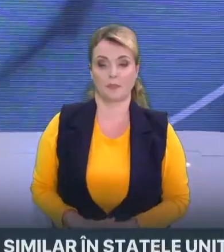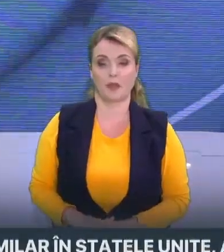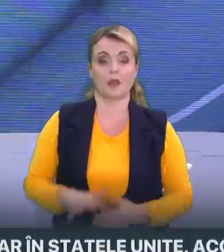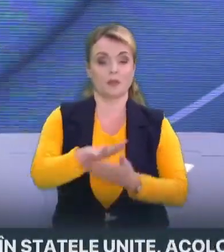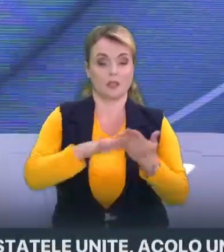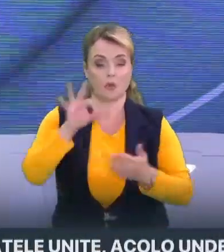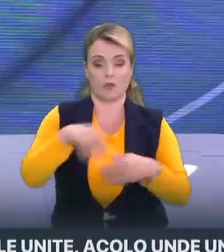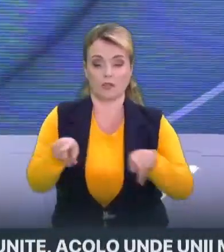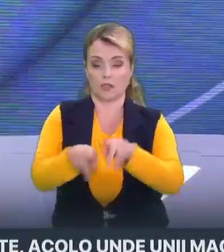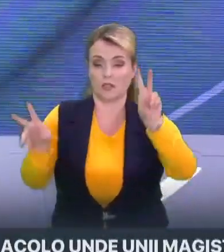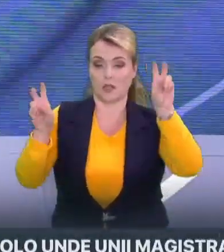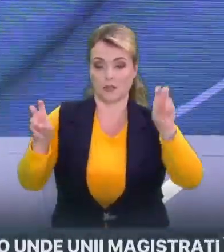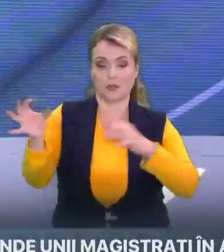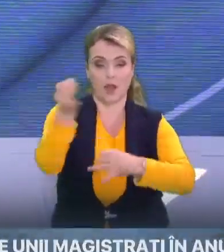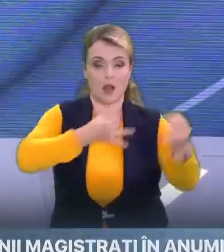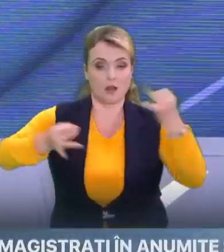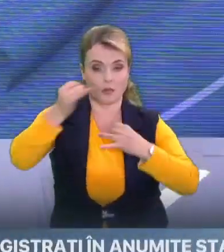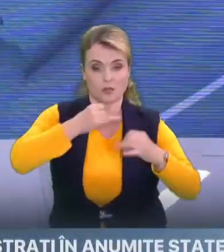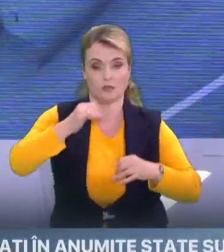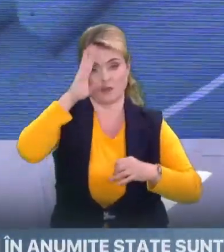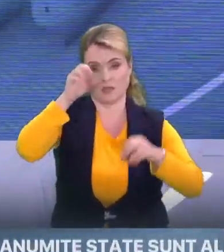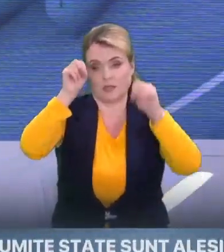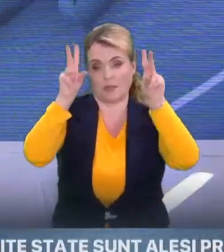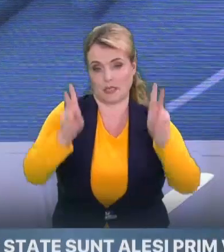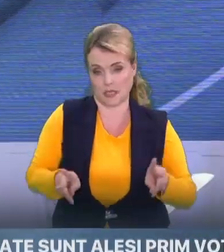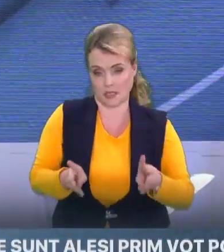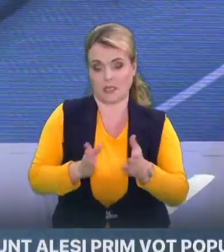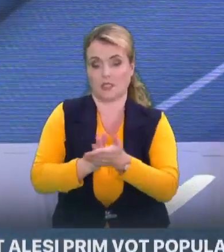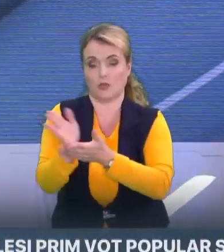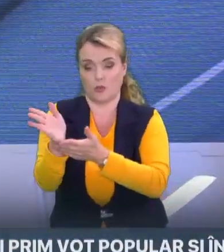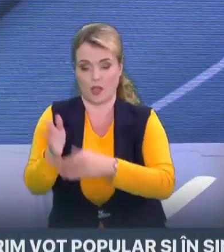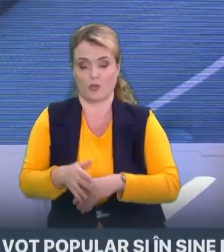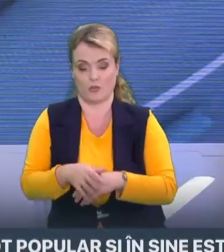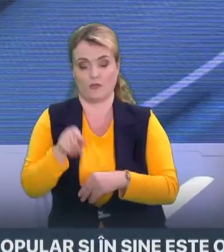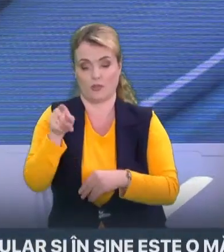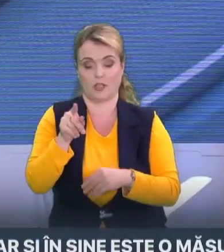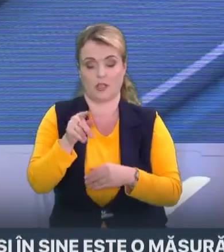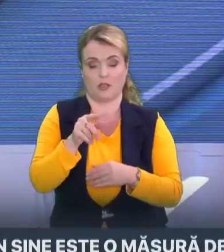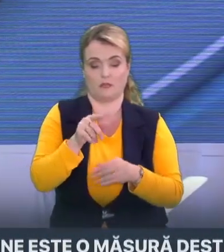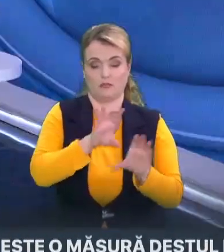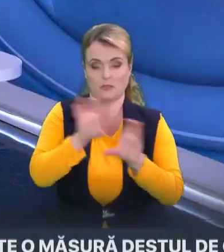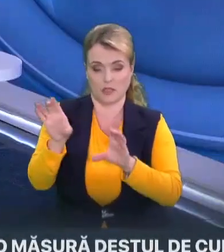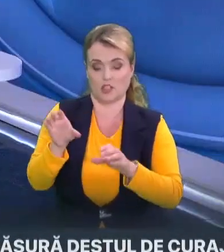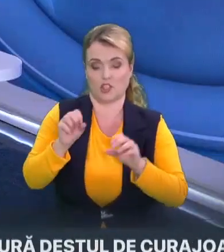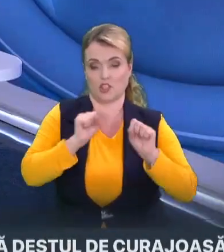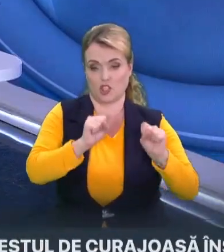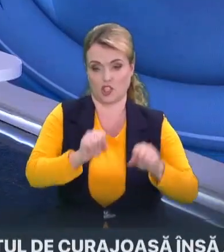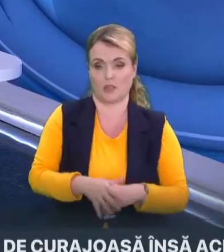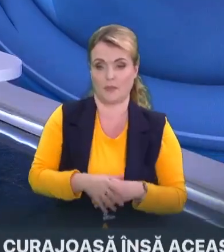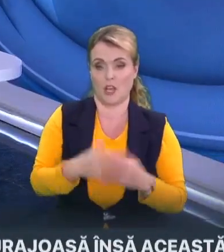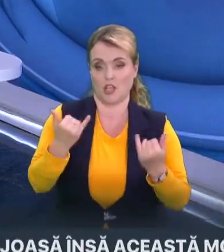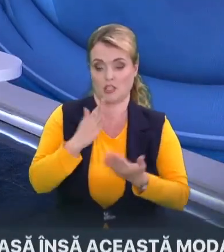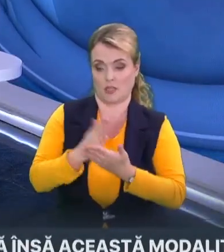Discutăm în continuare la acest subiect cu Andrei Rusu, expert în monitorizarea spațiului informațional, care este în legătură directă cu noi. Domnule Rusu, bună